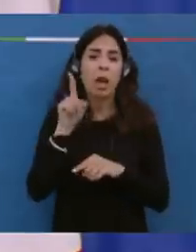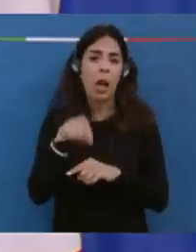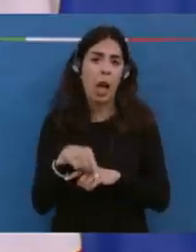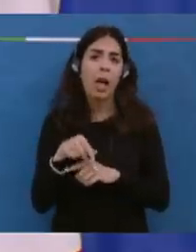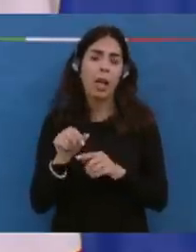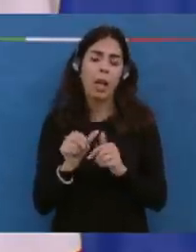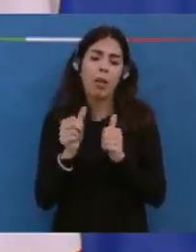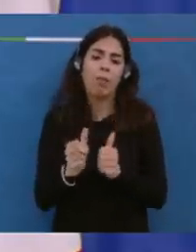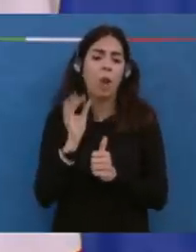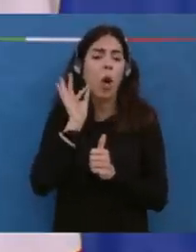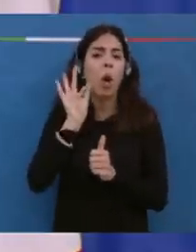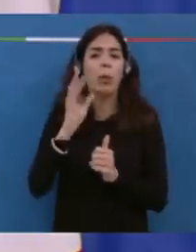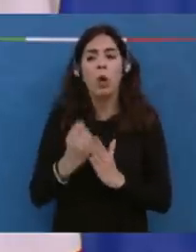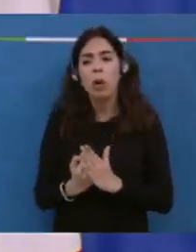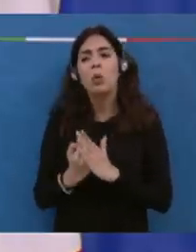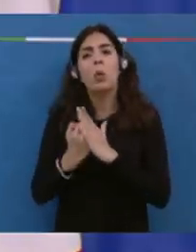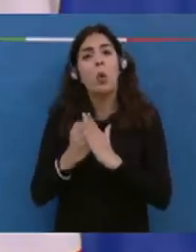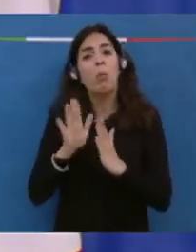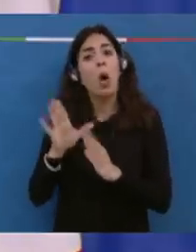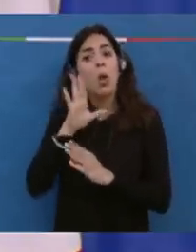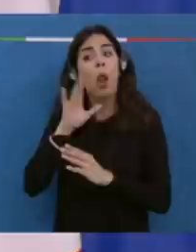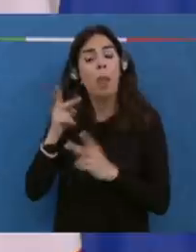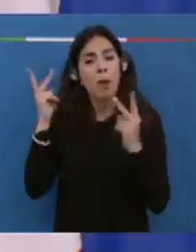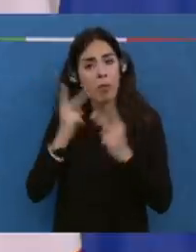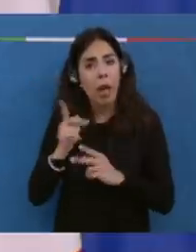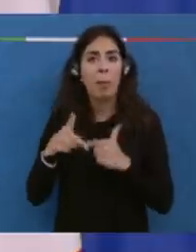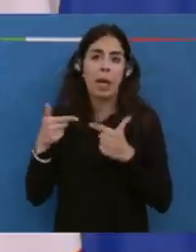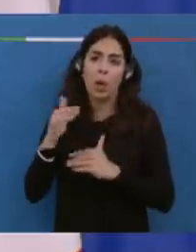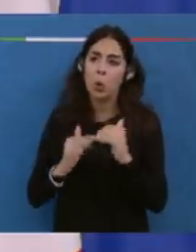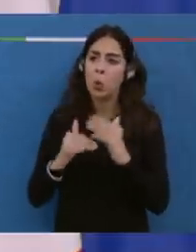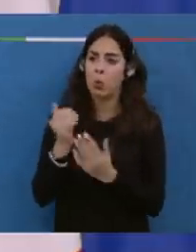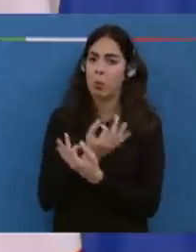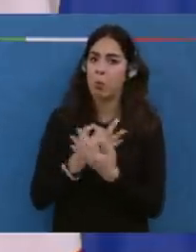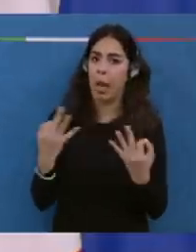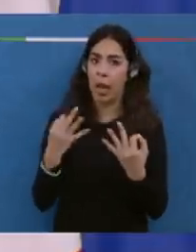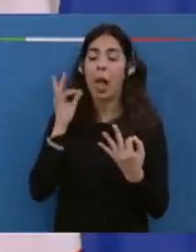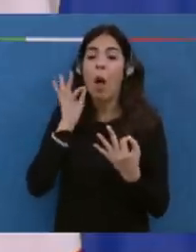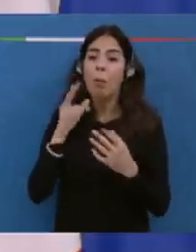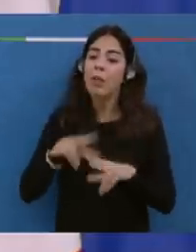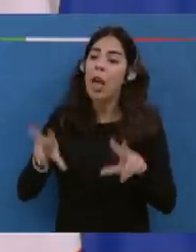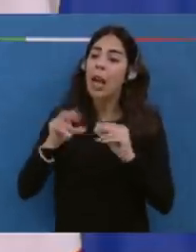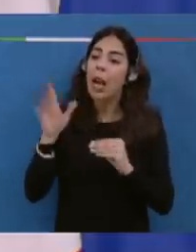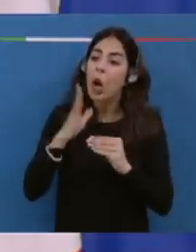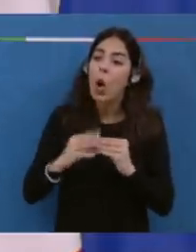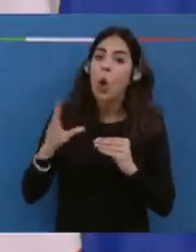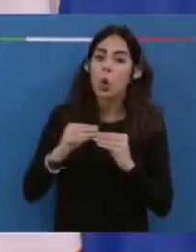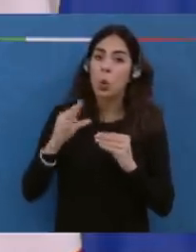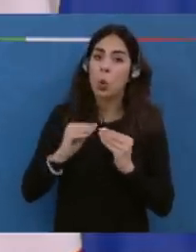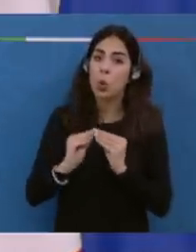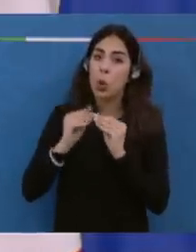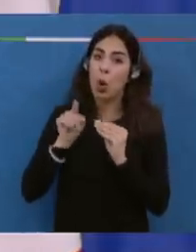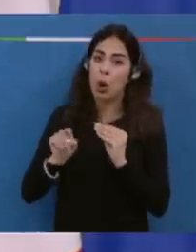sostegno alla libia in quest opera di ricostruzione del paese il